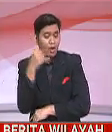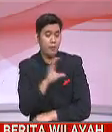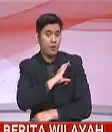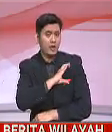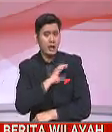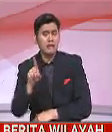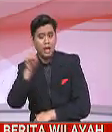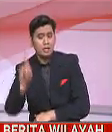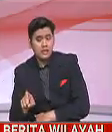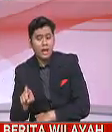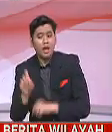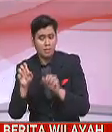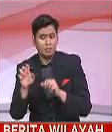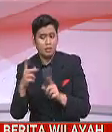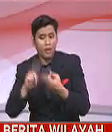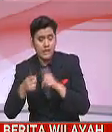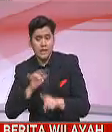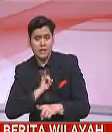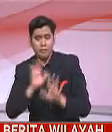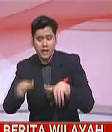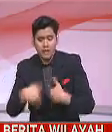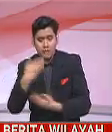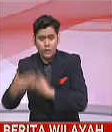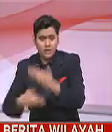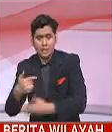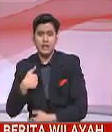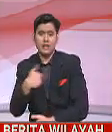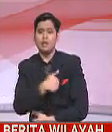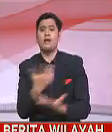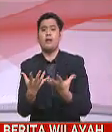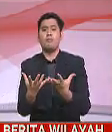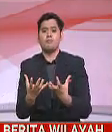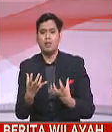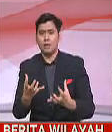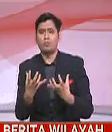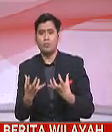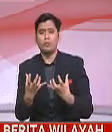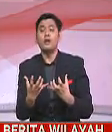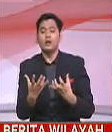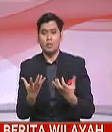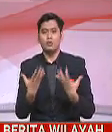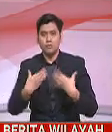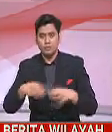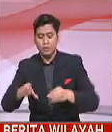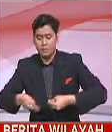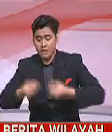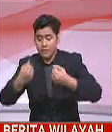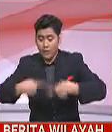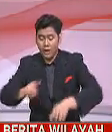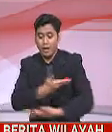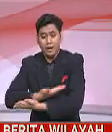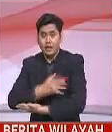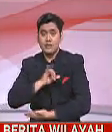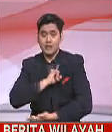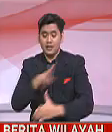saya, Kina, macam mana prosedur kita nak minta ni lah. Tapi alhamdulillah dia